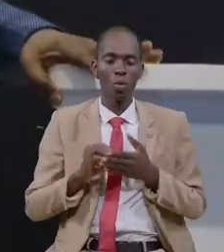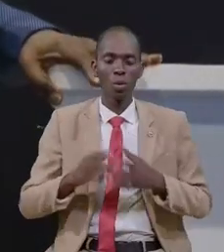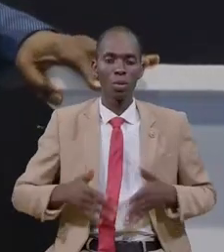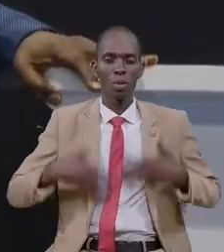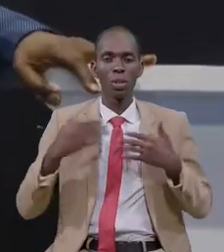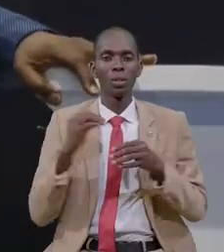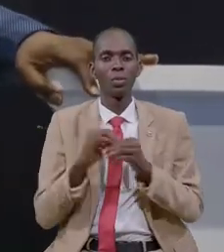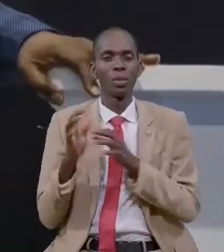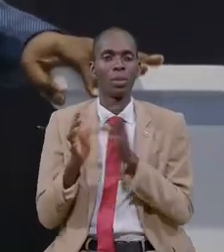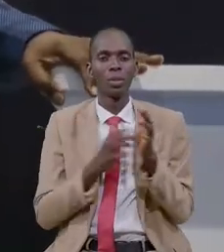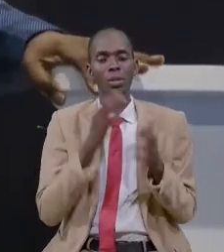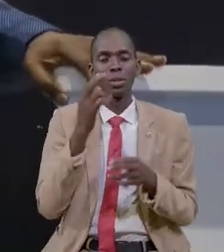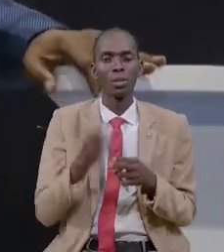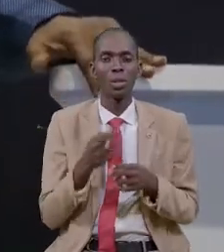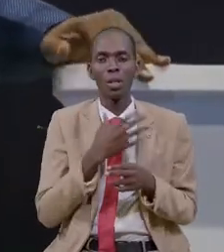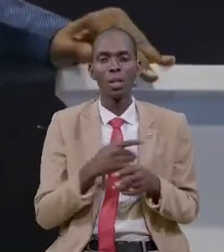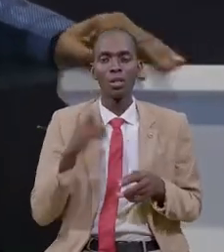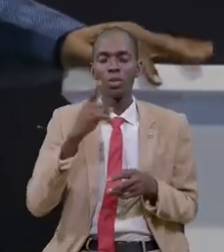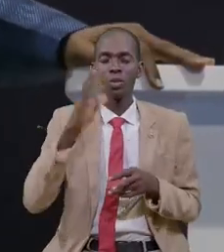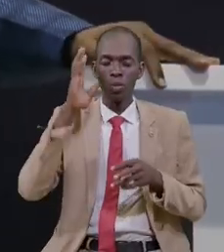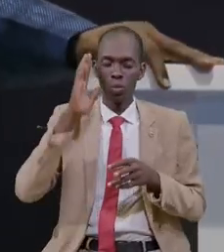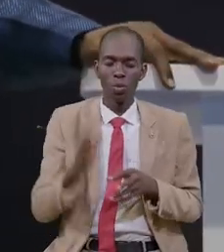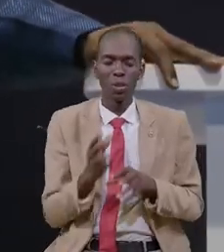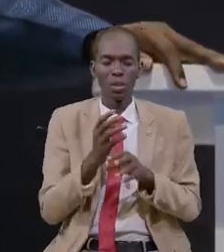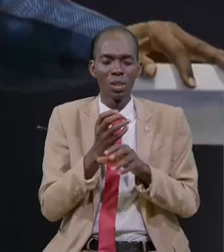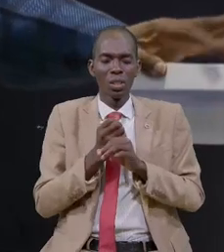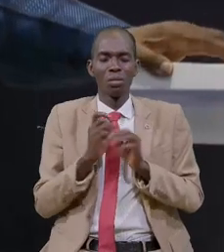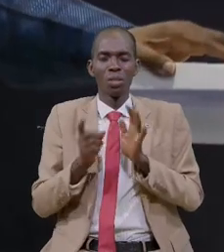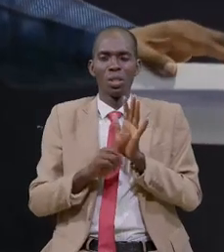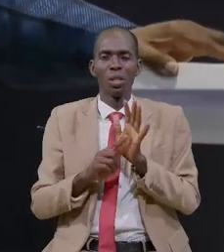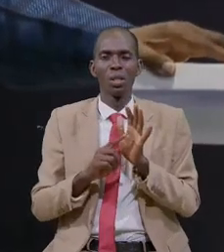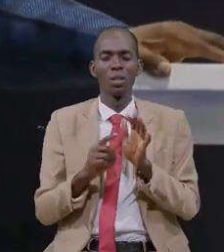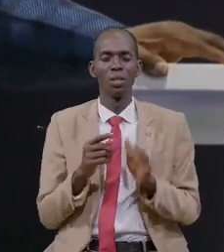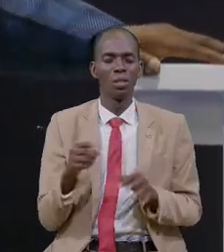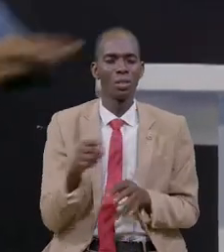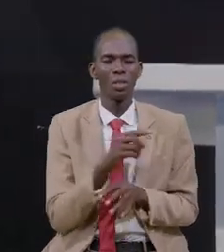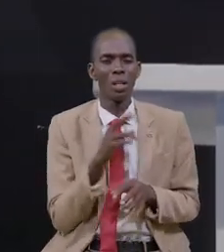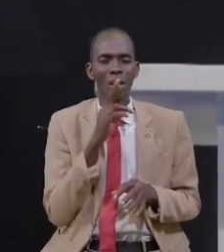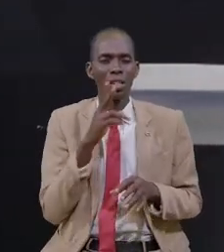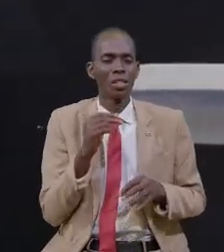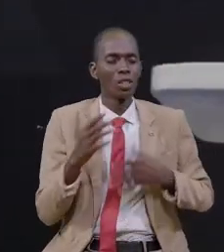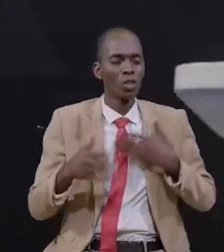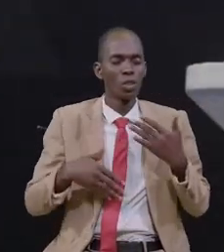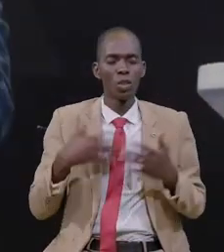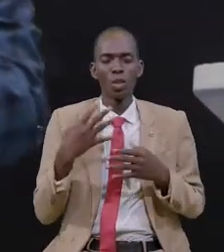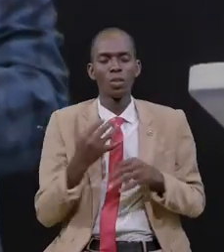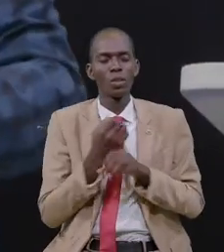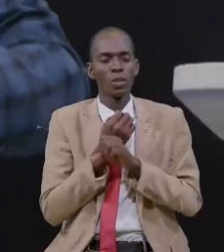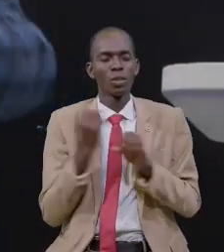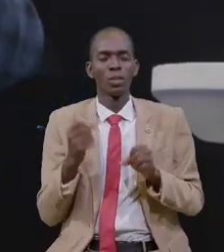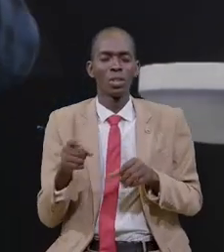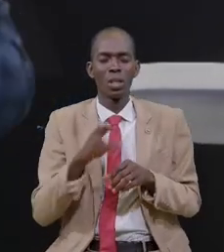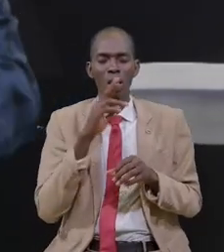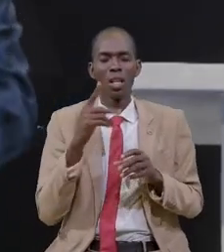compte. Alors, tu auras l'alerte et il y aura la paix du cœur. Il y aura la joie du salut. Il y aura